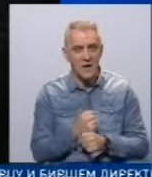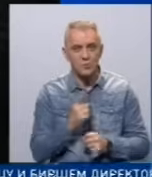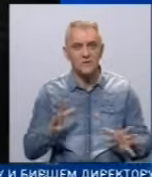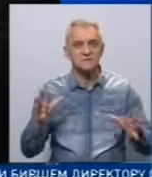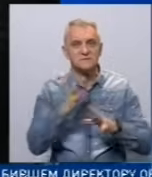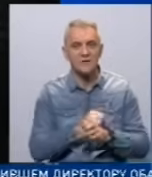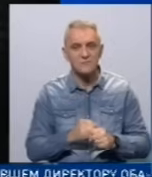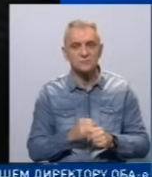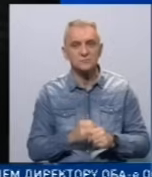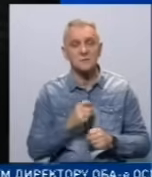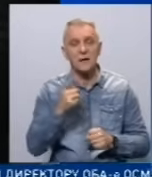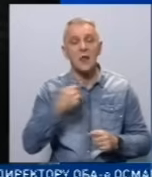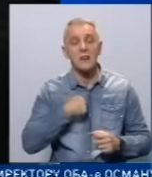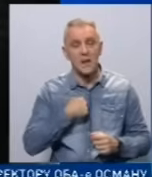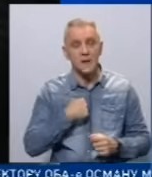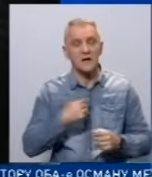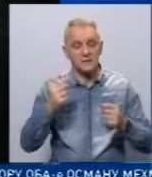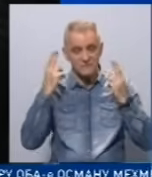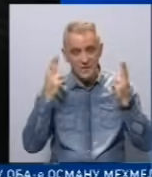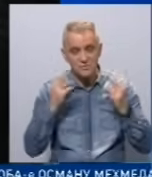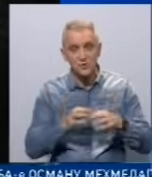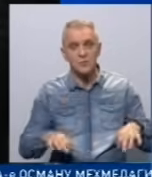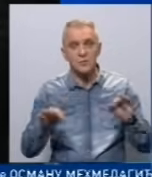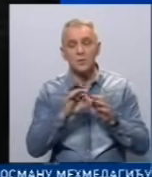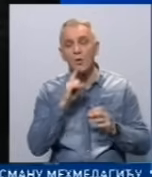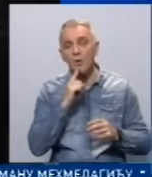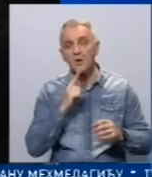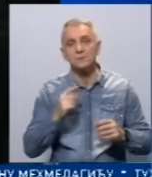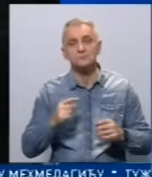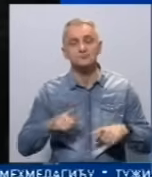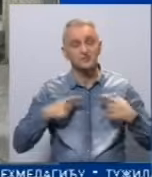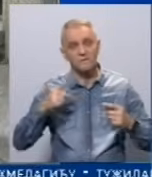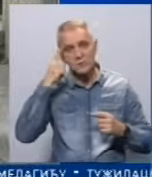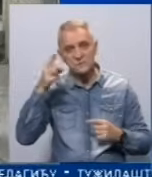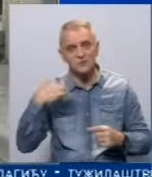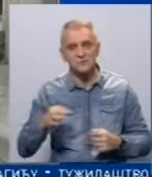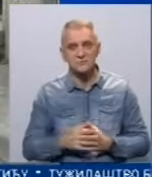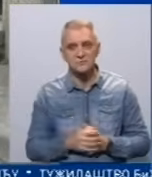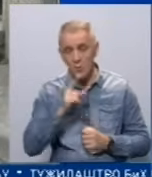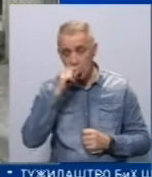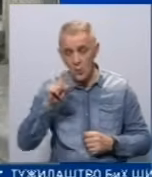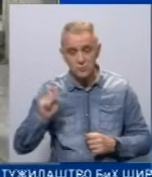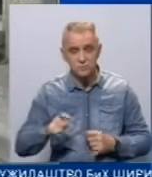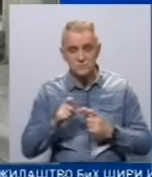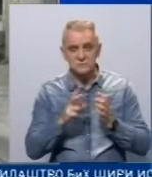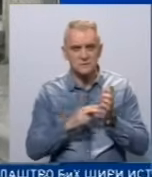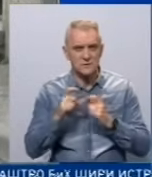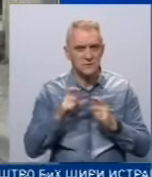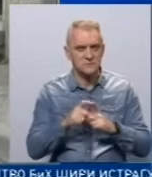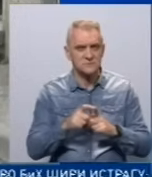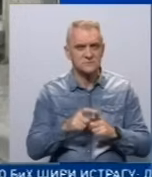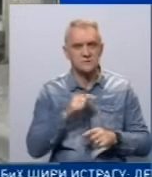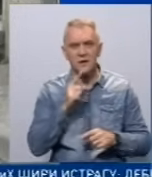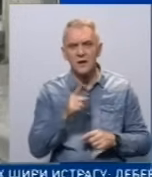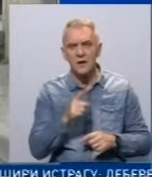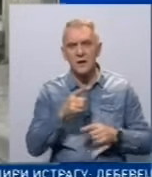one nama značajne projekte koji sigurno život znači Srebrenici. Opštinski odbor SNSD-a, stranke čiji je Grujičić